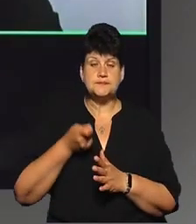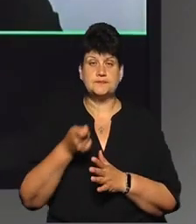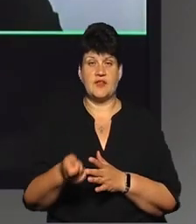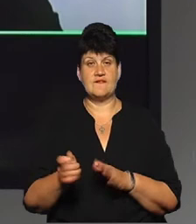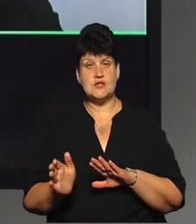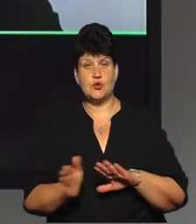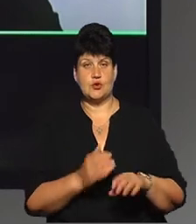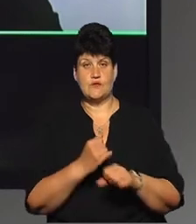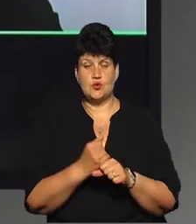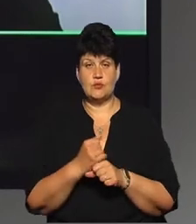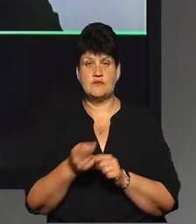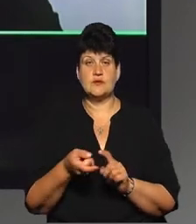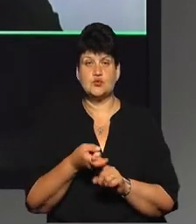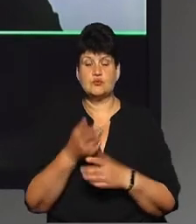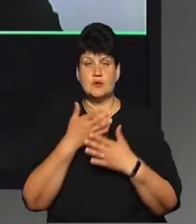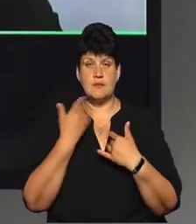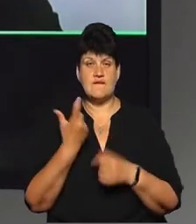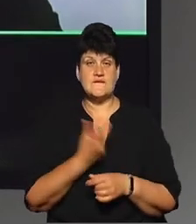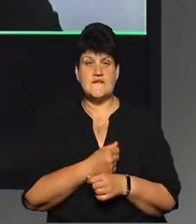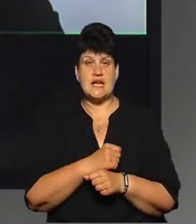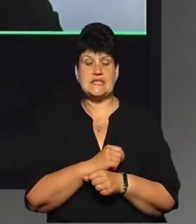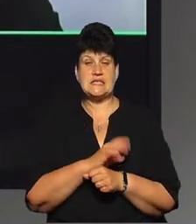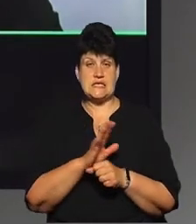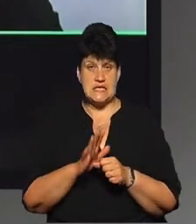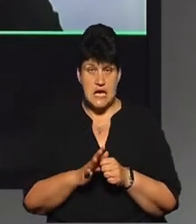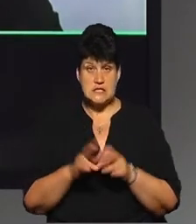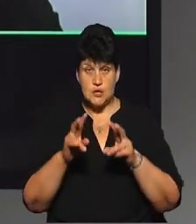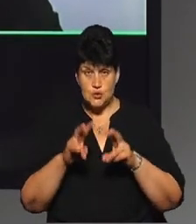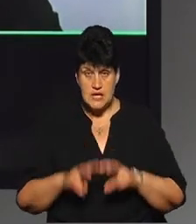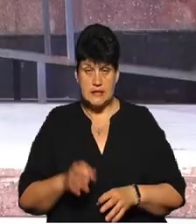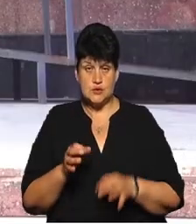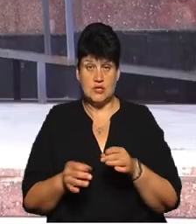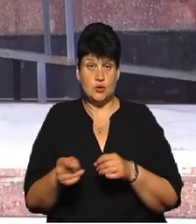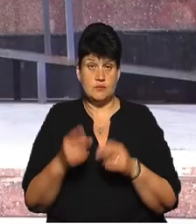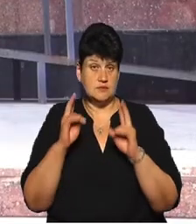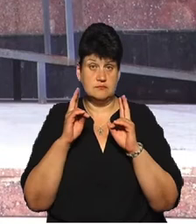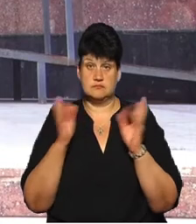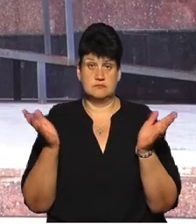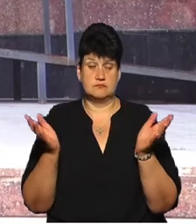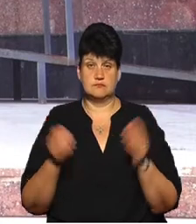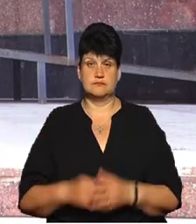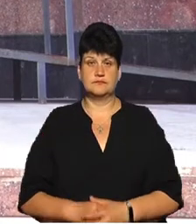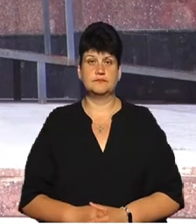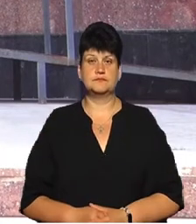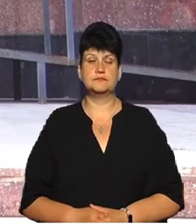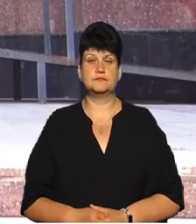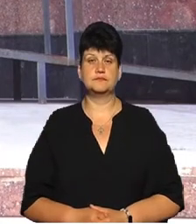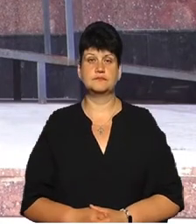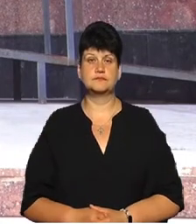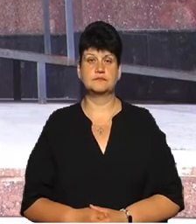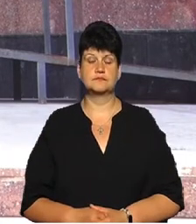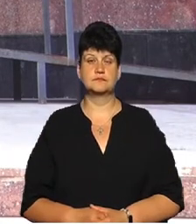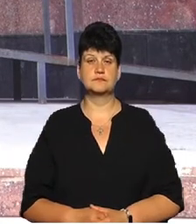від роботи через відсутність вакцинації розглянули суди Тернопільщини, невідомо. Любов Гадомська, Андрій Рабада, новини